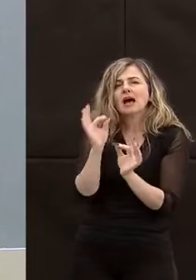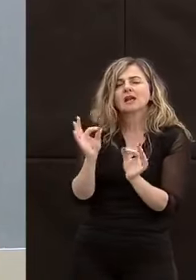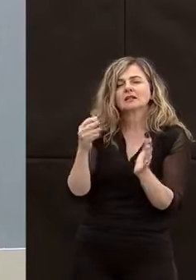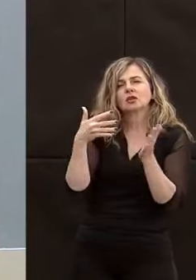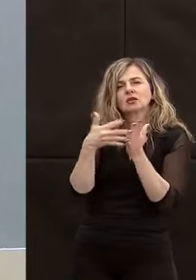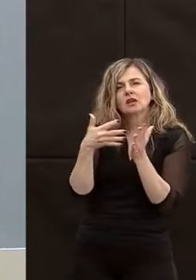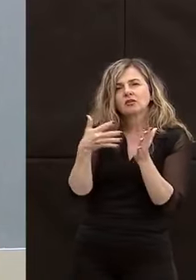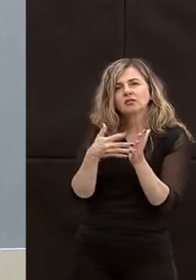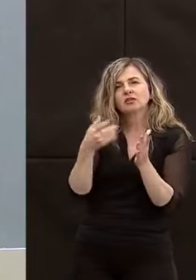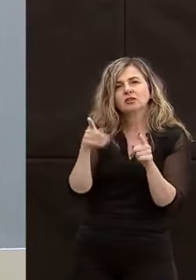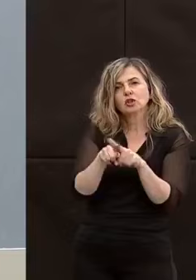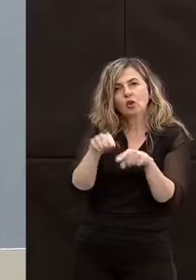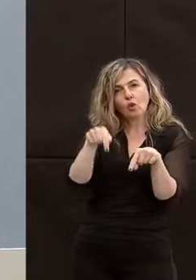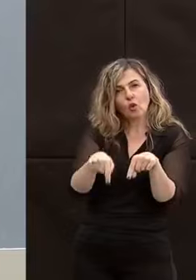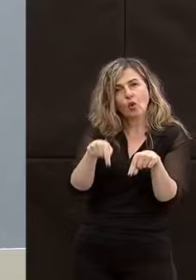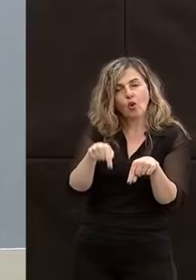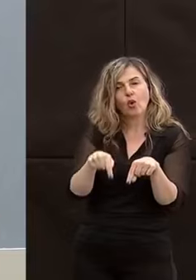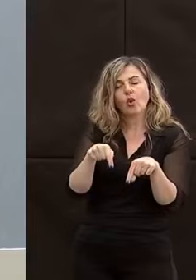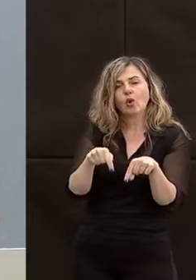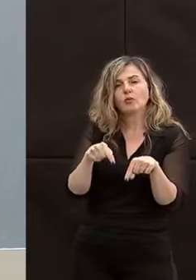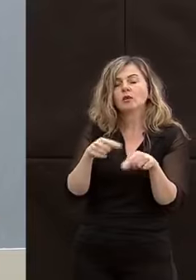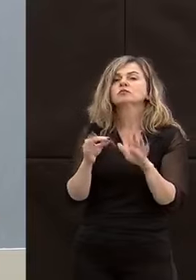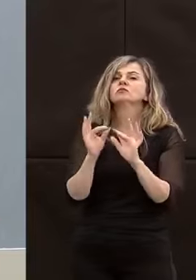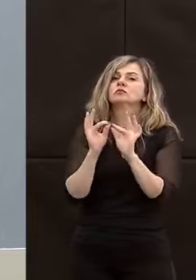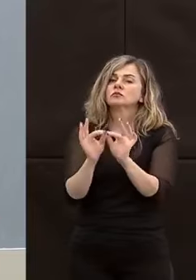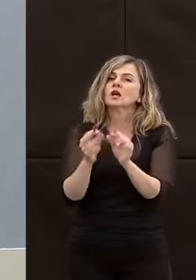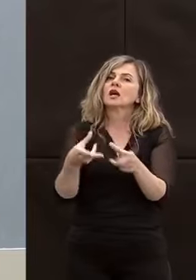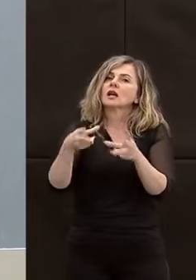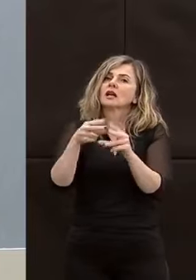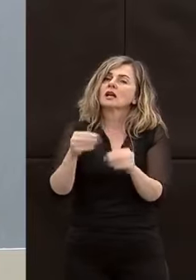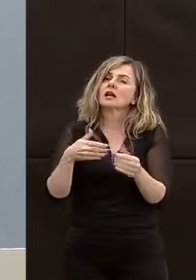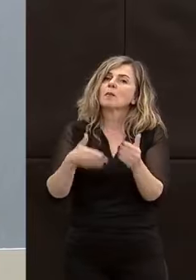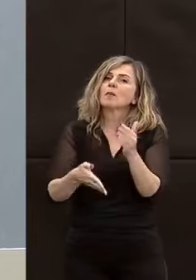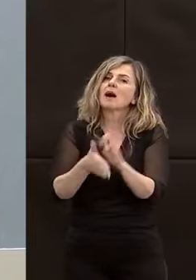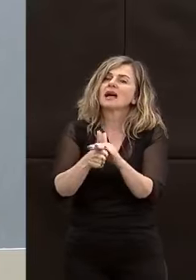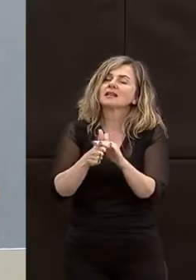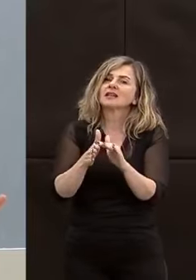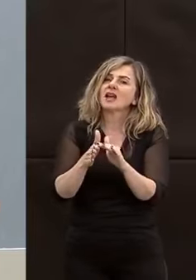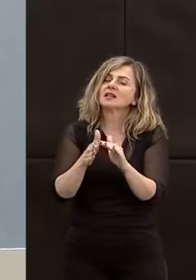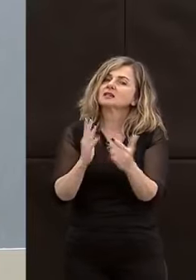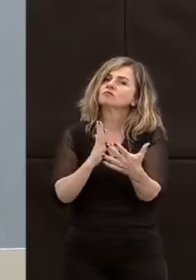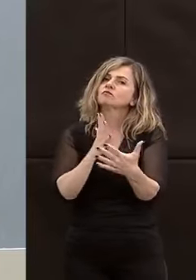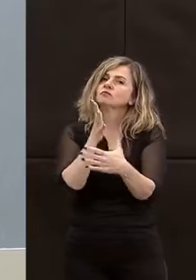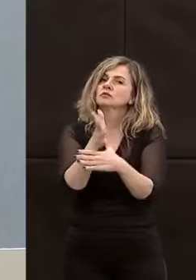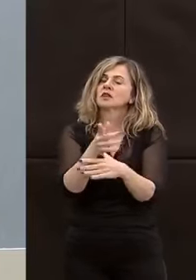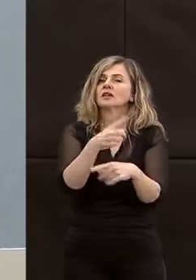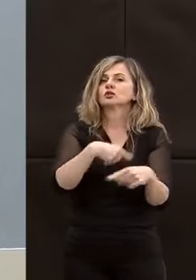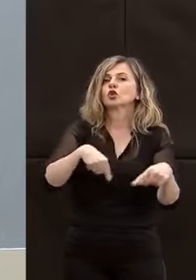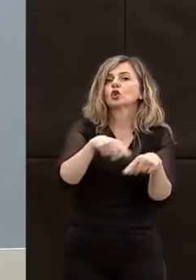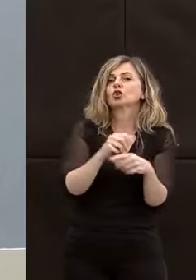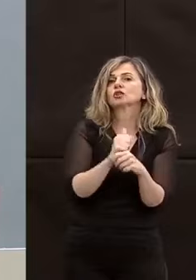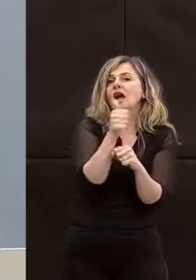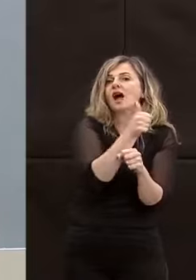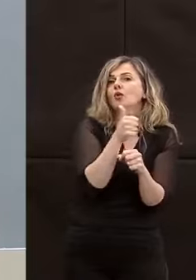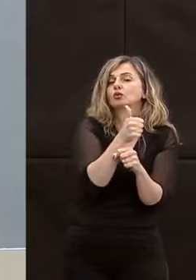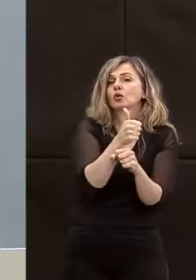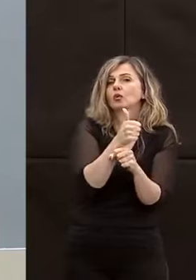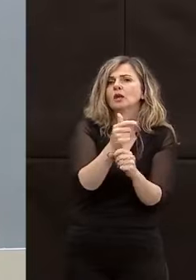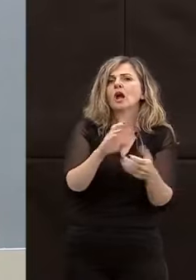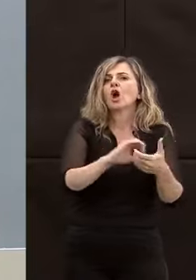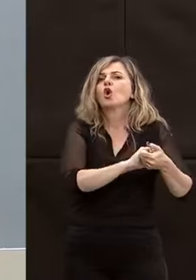difficile per quanto riguarda anche la ri partenza attraverso la nostra autonomia attraverso la